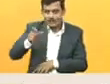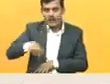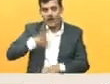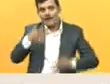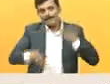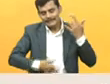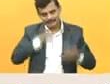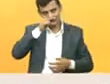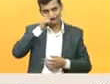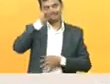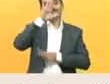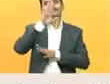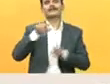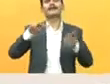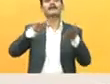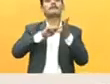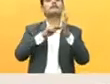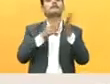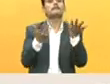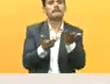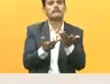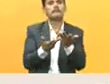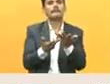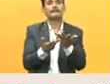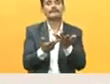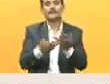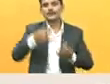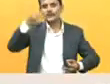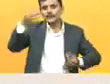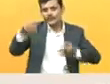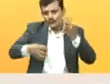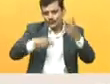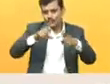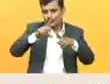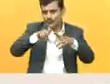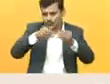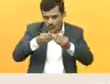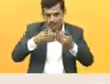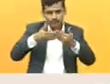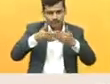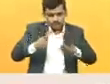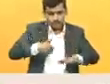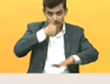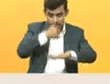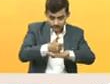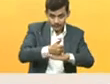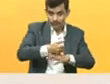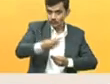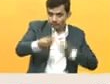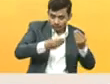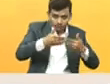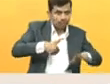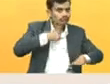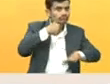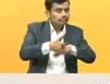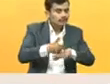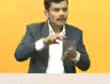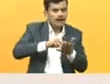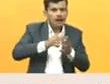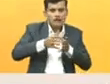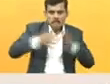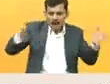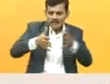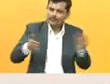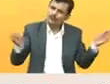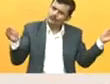हो जाता है। यानी हमारा स्टार्टअप कल्चर बड़े शहरों तक ही सीमित नहीं है। और आपको